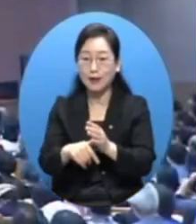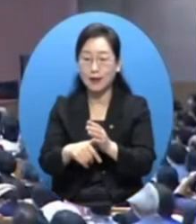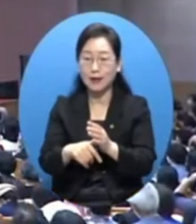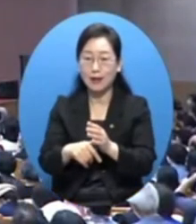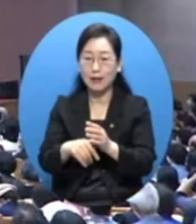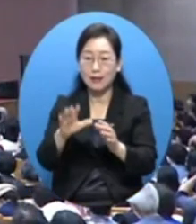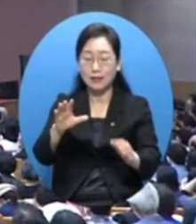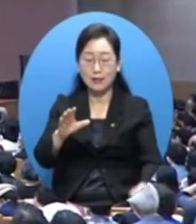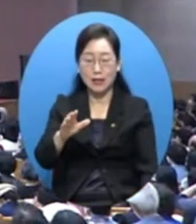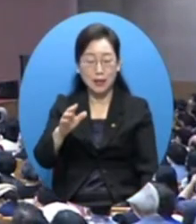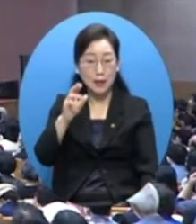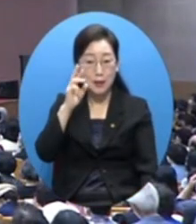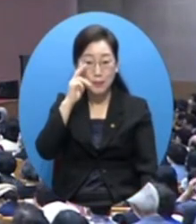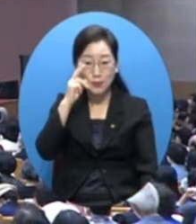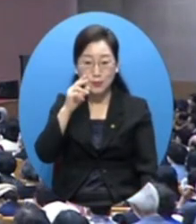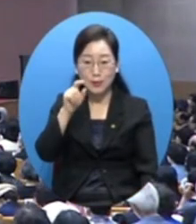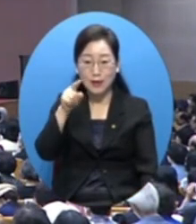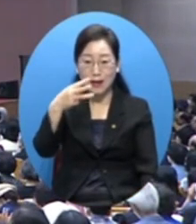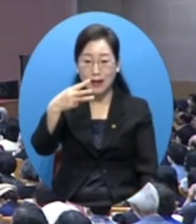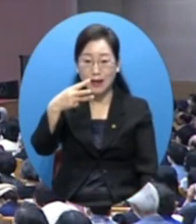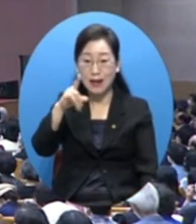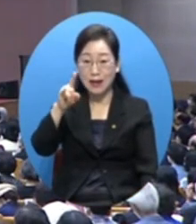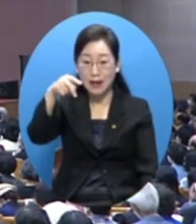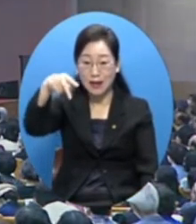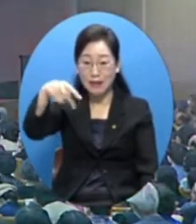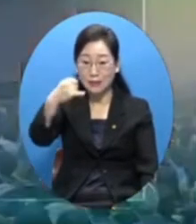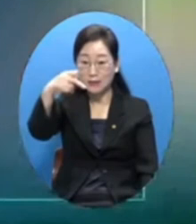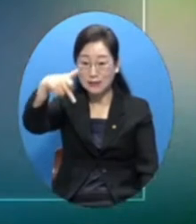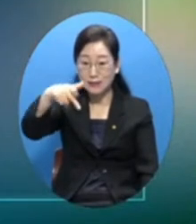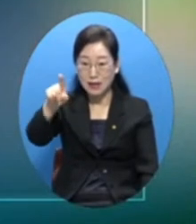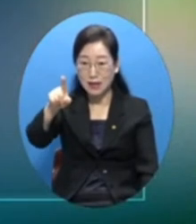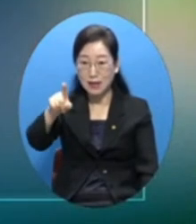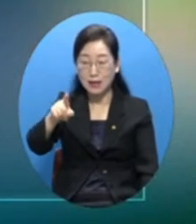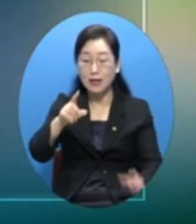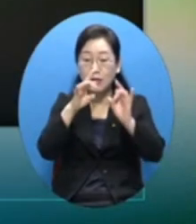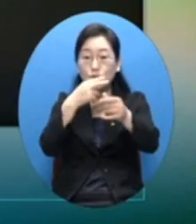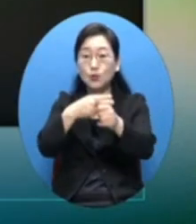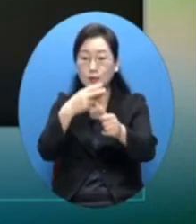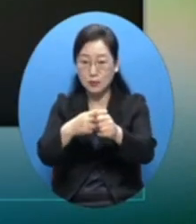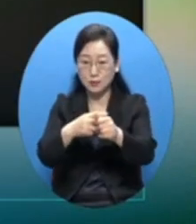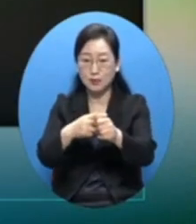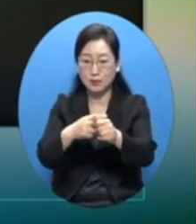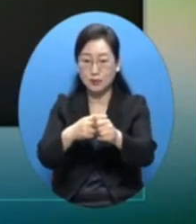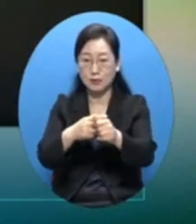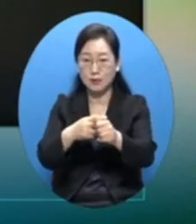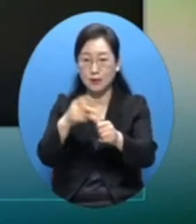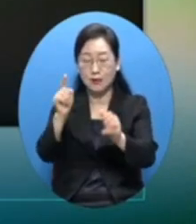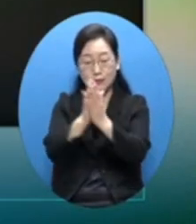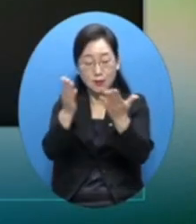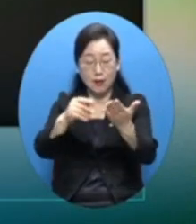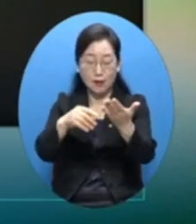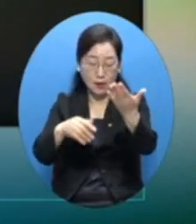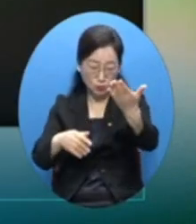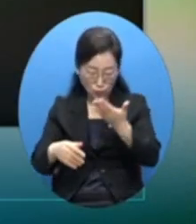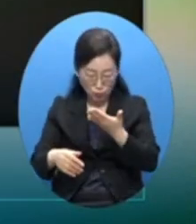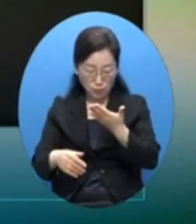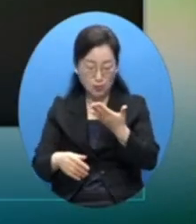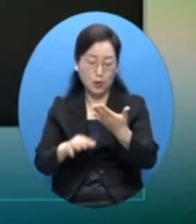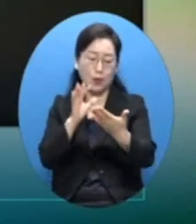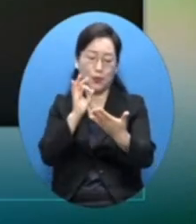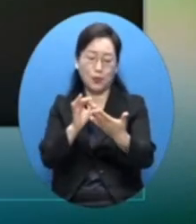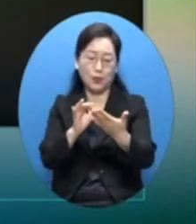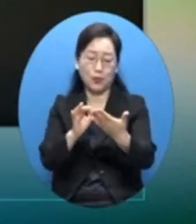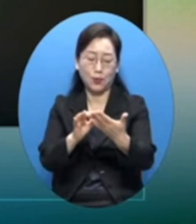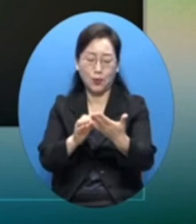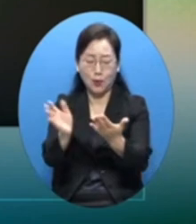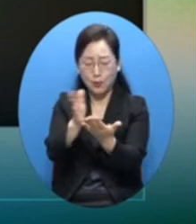알래스카에서 사역하시던 윤호영 목사님이 저한테 책을 한 권 주고 가셨어요. 알래스카에서 하나님 나라를 꿈꾸다. 제가 이 책을 받아서